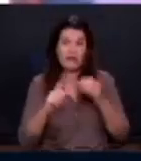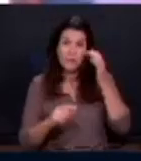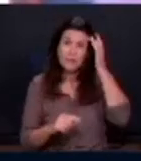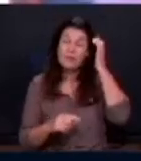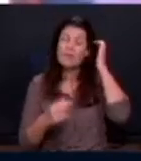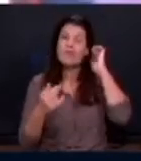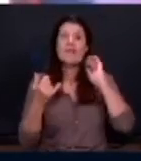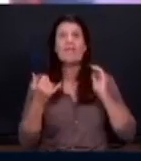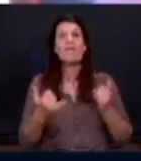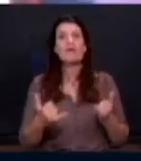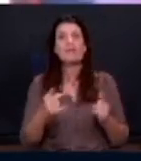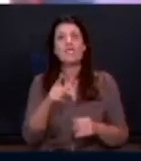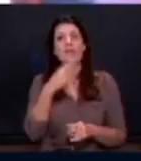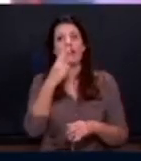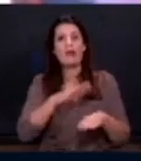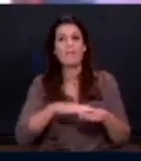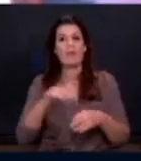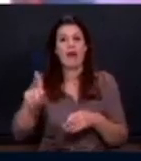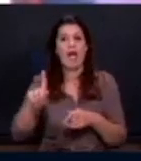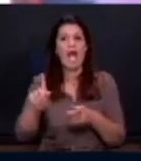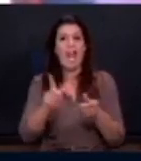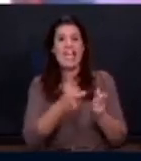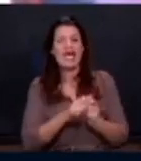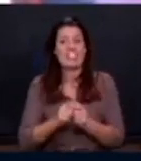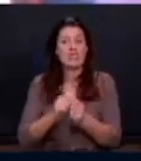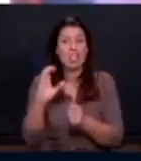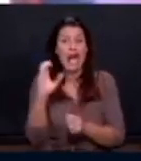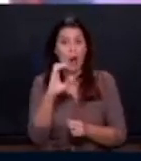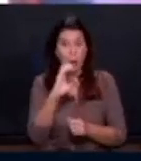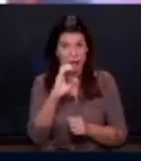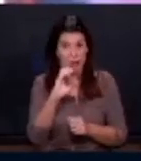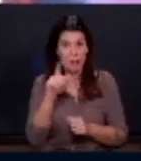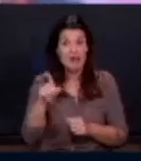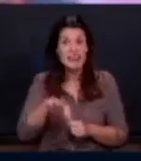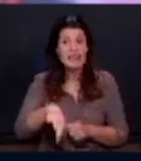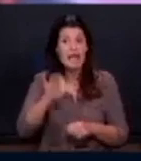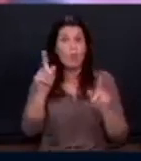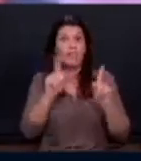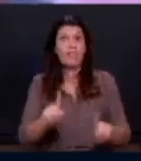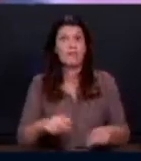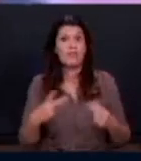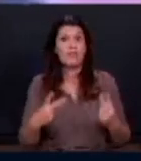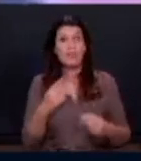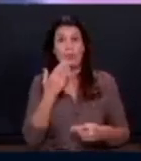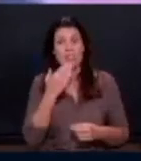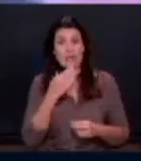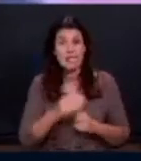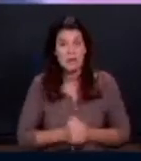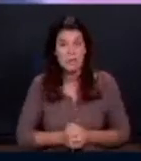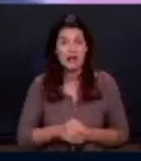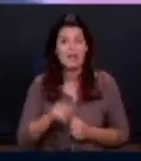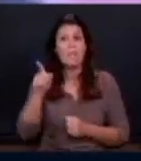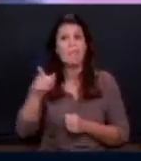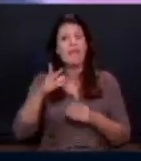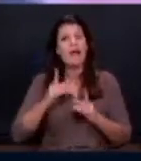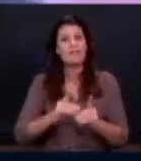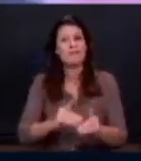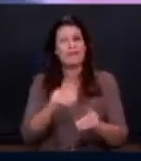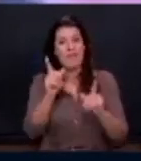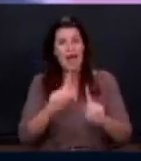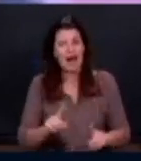מכאן לקשר הקוויתי לתגליות הגז החשובות של ישראל. מתווה הגז הממשלתי דרש מדלק של יצחק